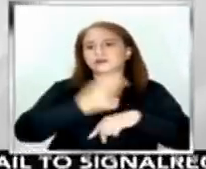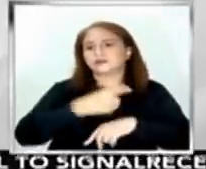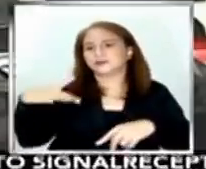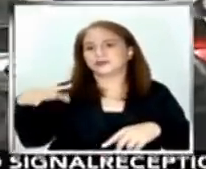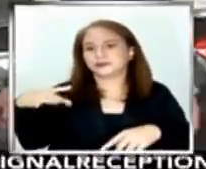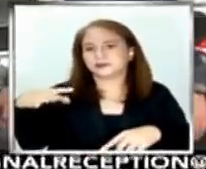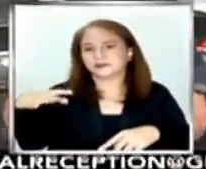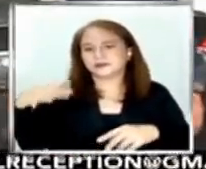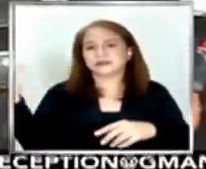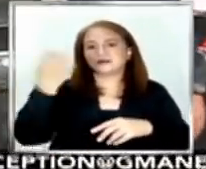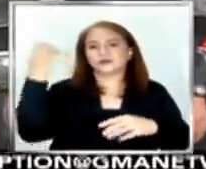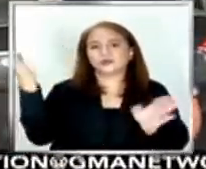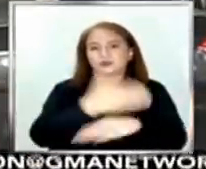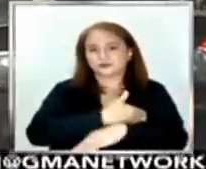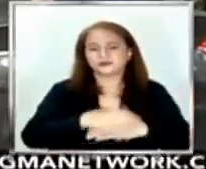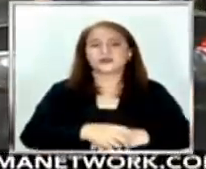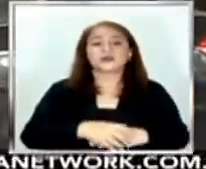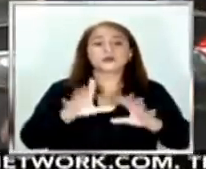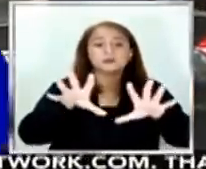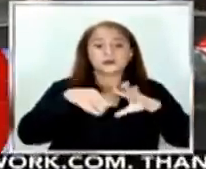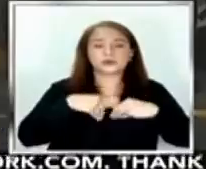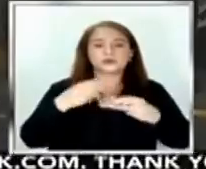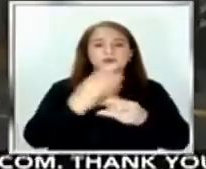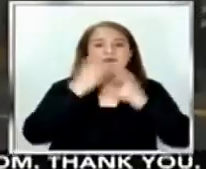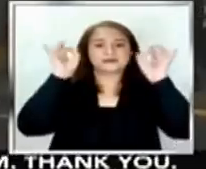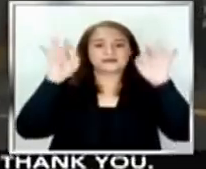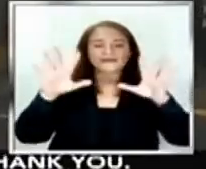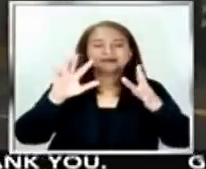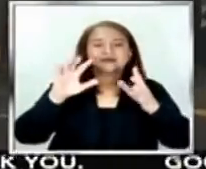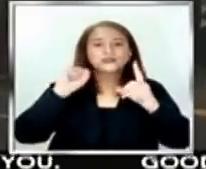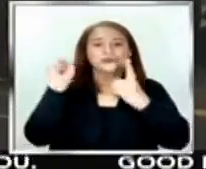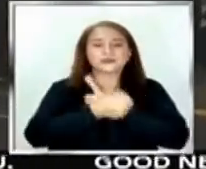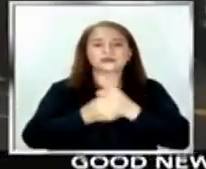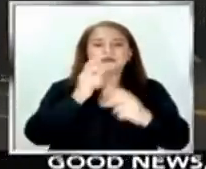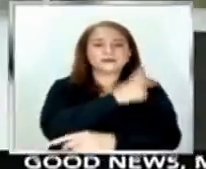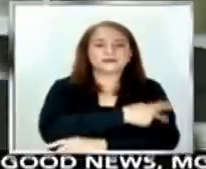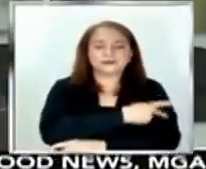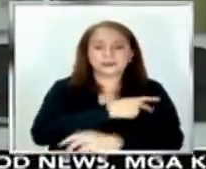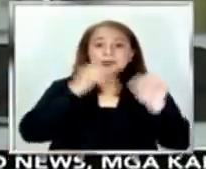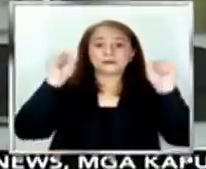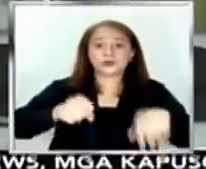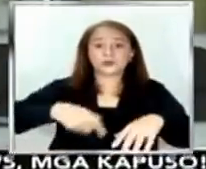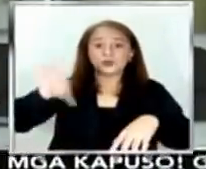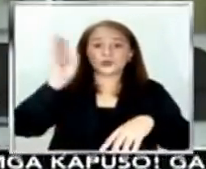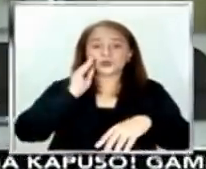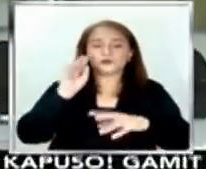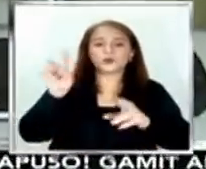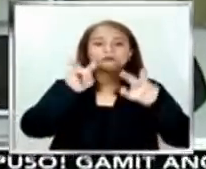emergency room. Para ma-admit ang severe at critical cases, ang mga pasyente raw na pwede nang umuwi at i-monitor na lang sa